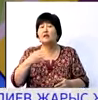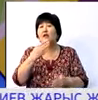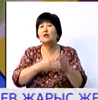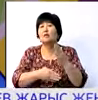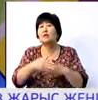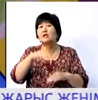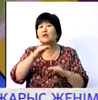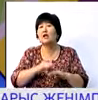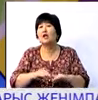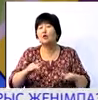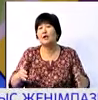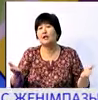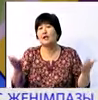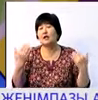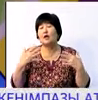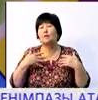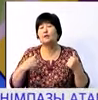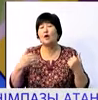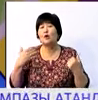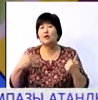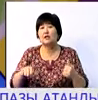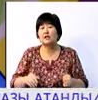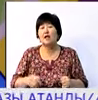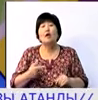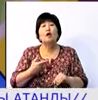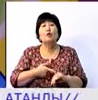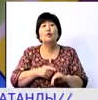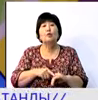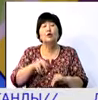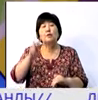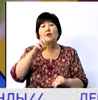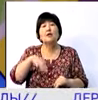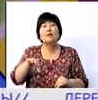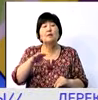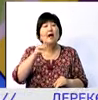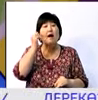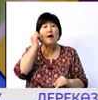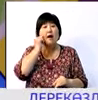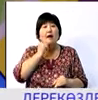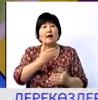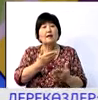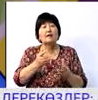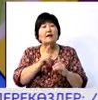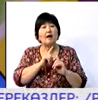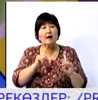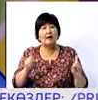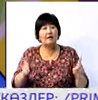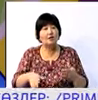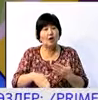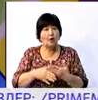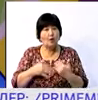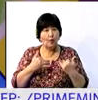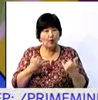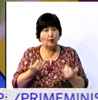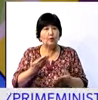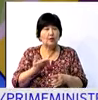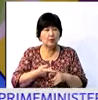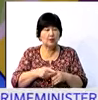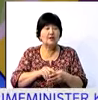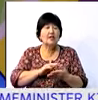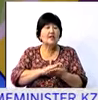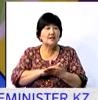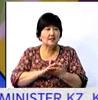шектеулі балалар демалып сауықтырылды. Бұл мемлекетіміздің қарттарға, айрықша қолдау күтетін жандарға деген